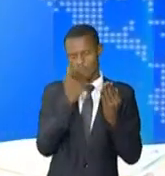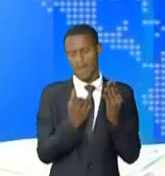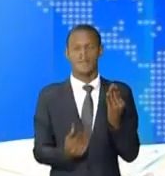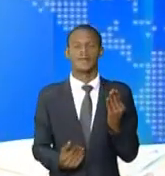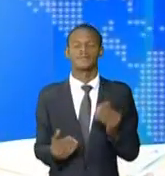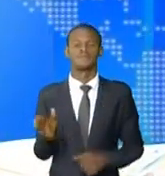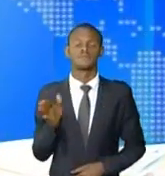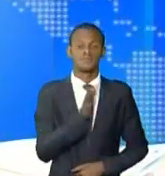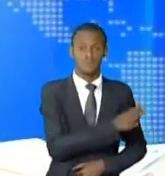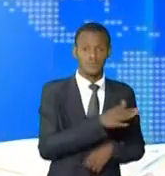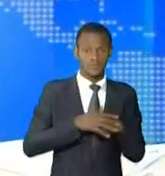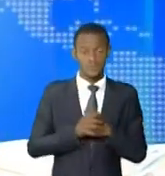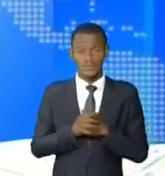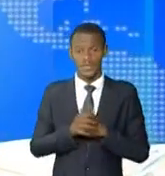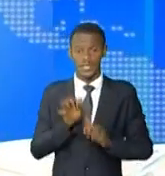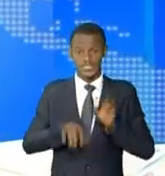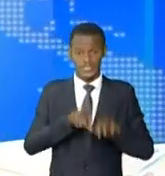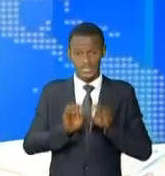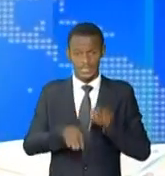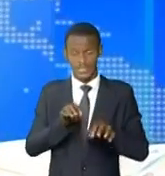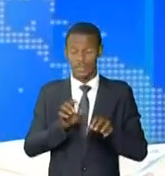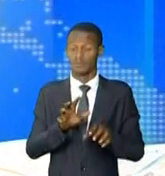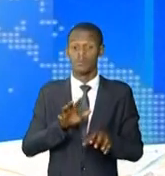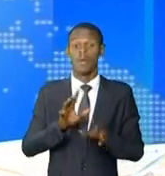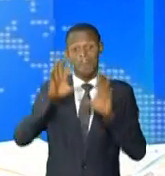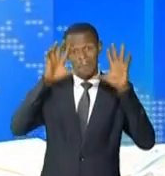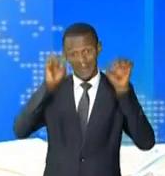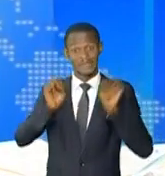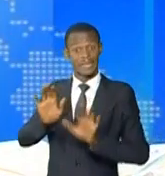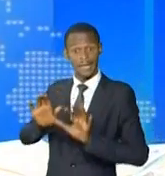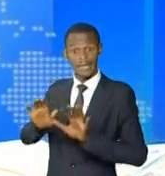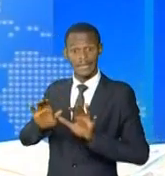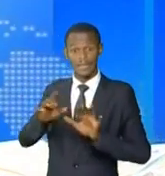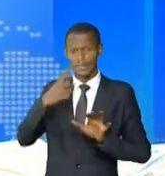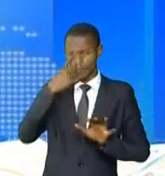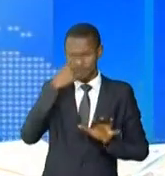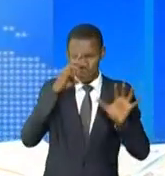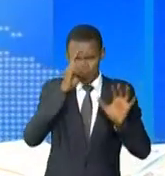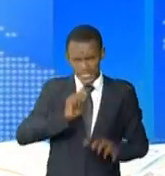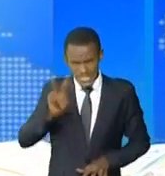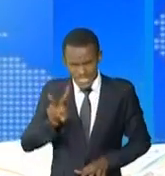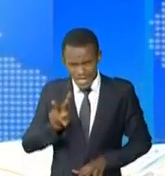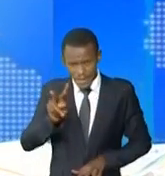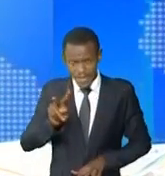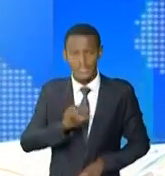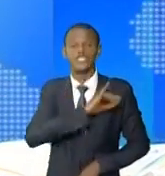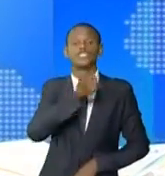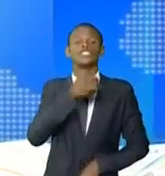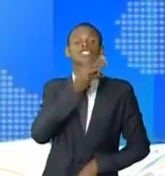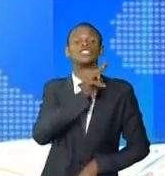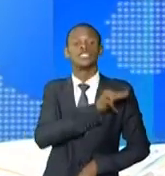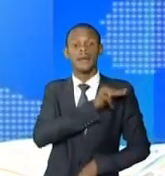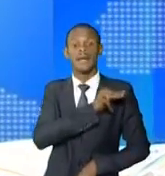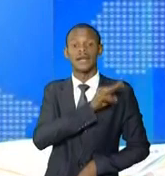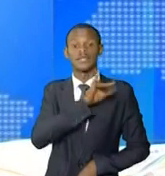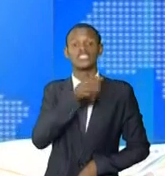Jean-Marc Kabound Akabound a lui aussi rendu visite à ses électeurs de Mouamba. Le premier vice-président de l'Assemblée nationale a sillonné